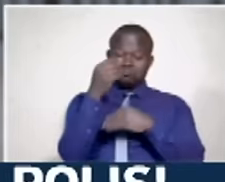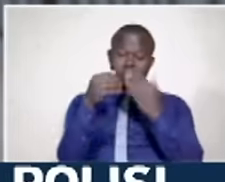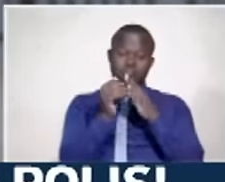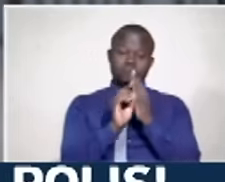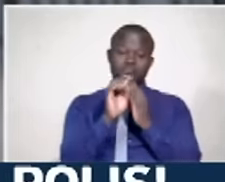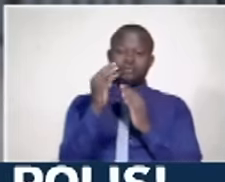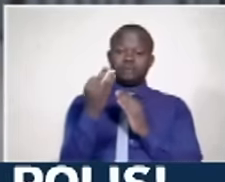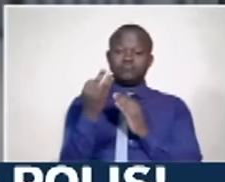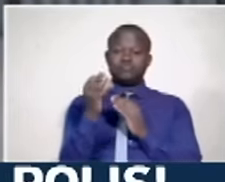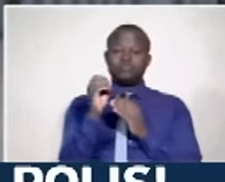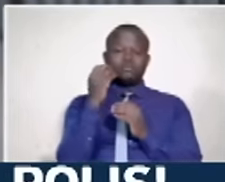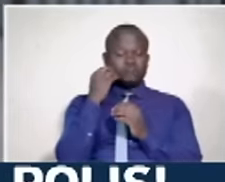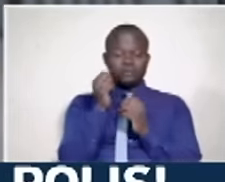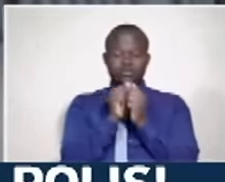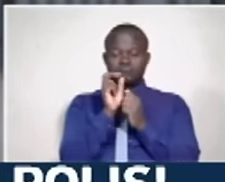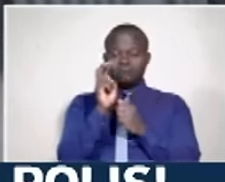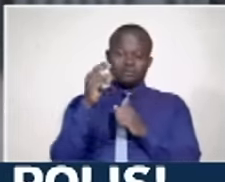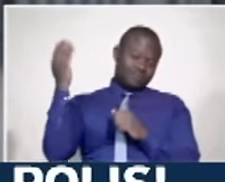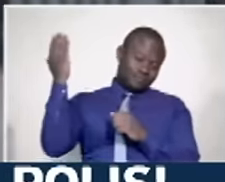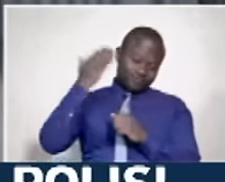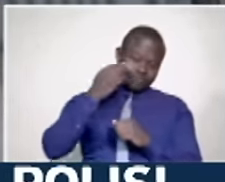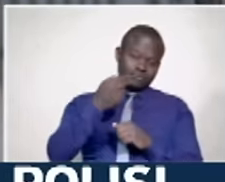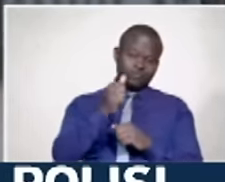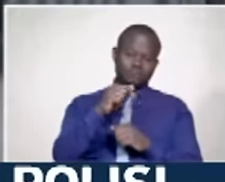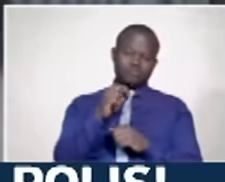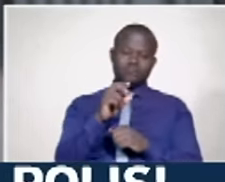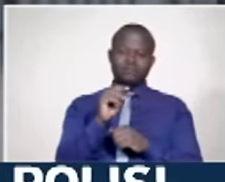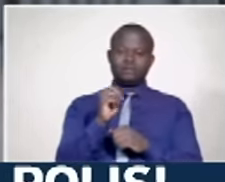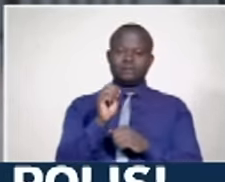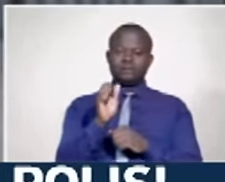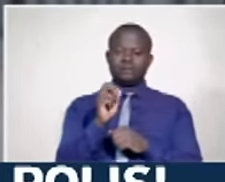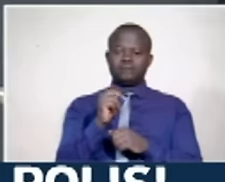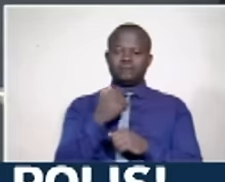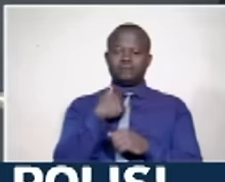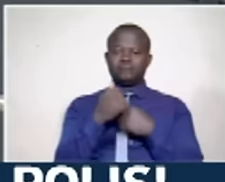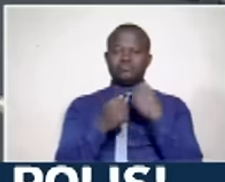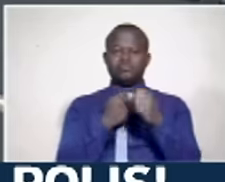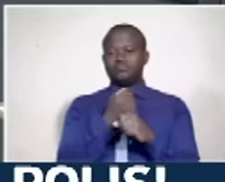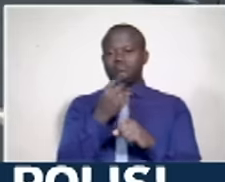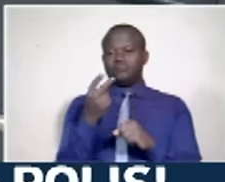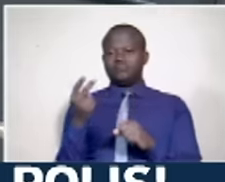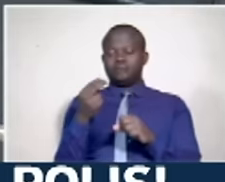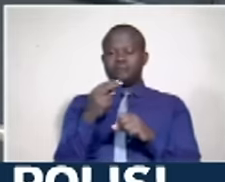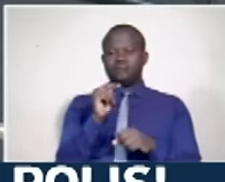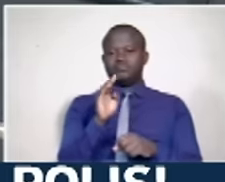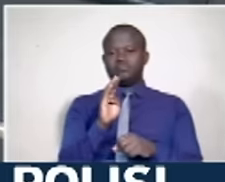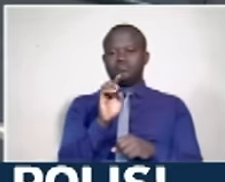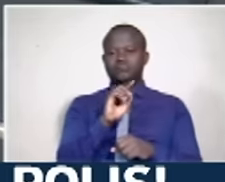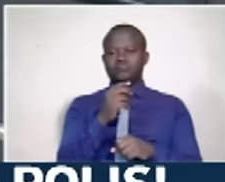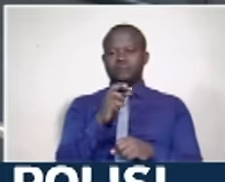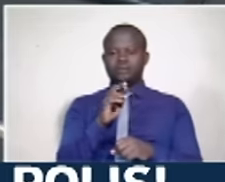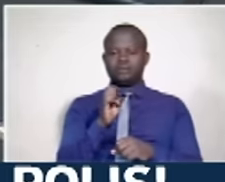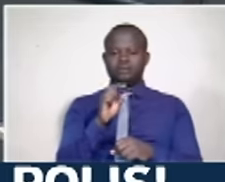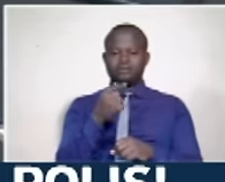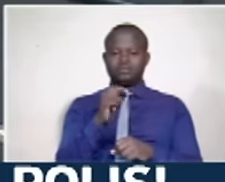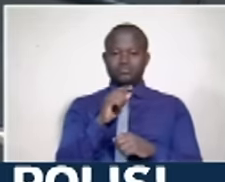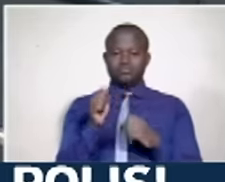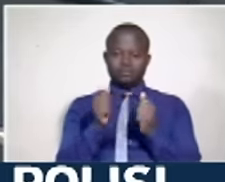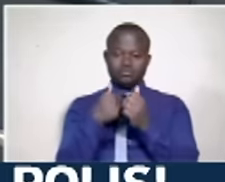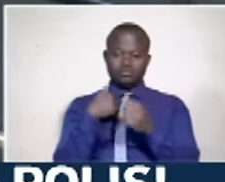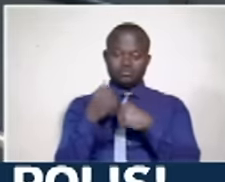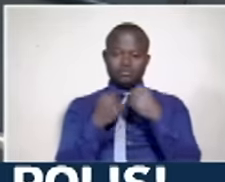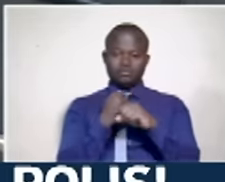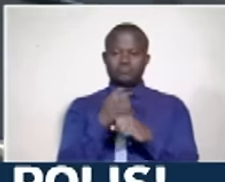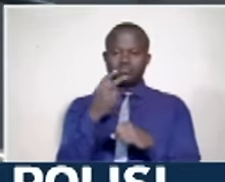tariki ya 30 Ukuboza yatemye Hagendimana Vedacity w'imyaka 22 na Nzabagerageza Filimine w'imyaka